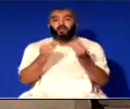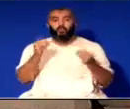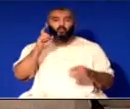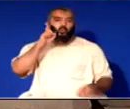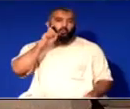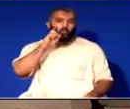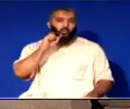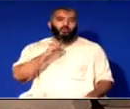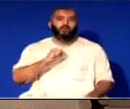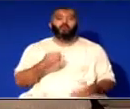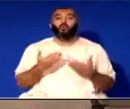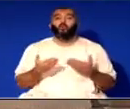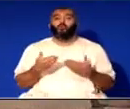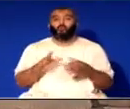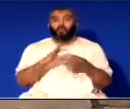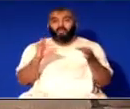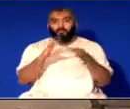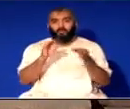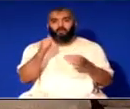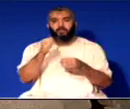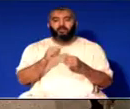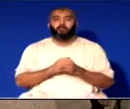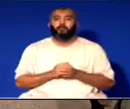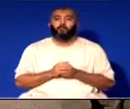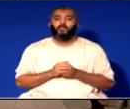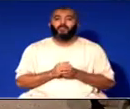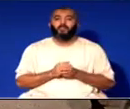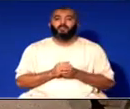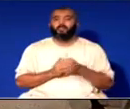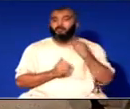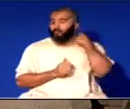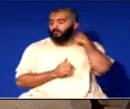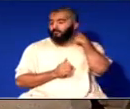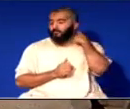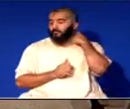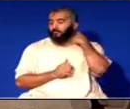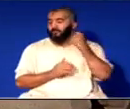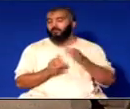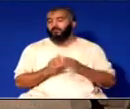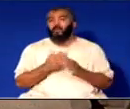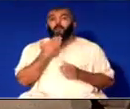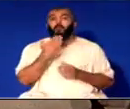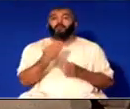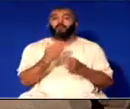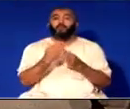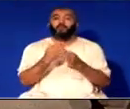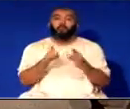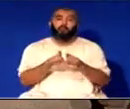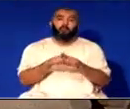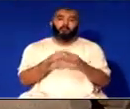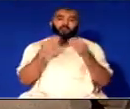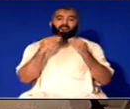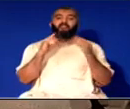جزيلا على هذه الإضاءات في أسئلة المشاهدين. كما لا يفوتني أن أشكر فيصل الذي